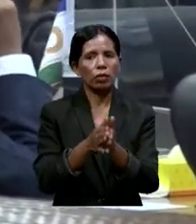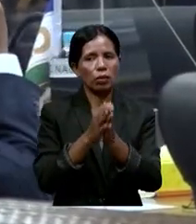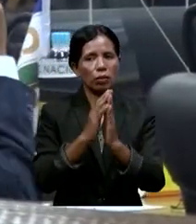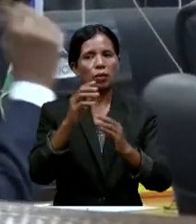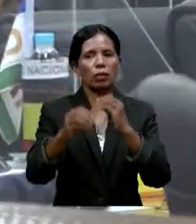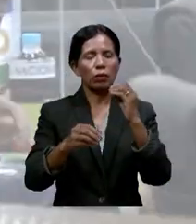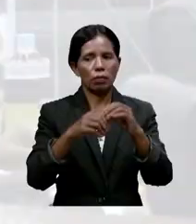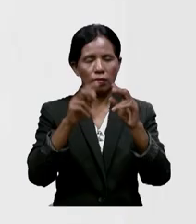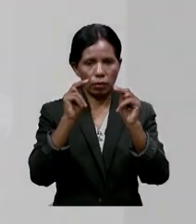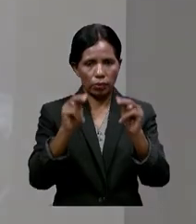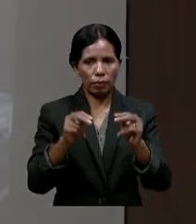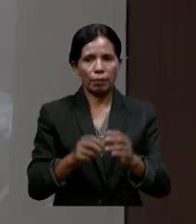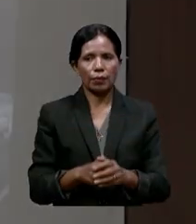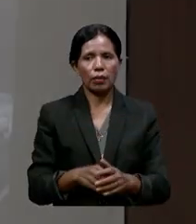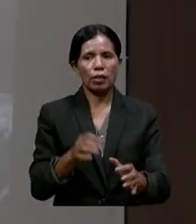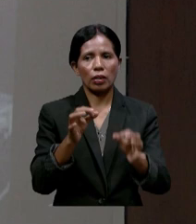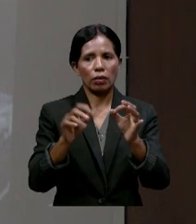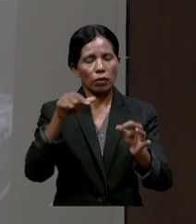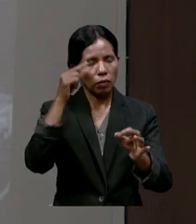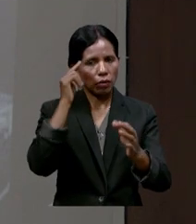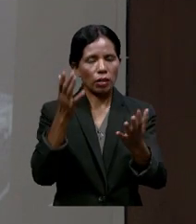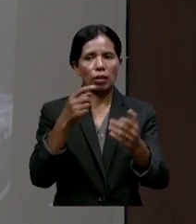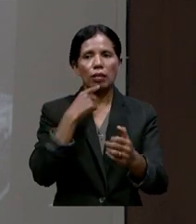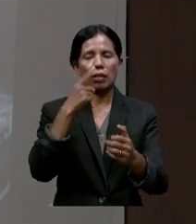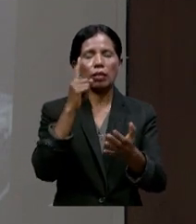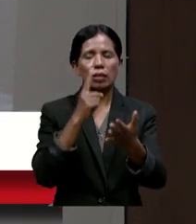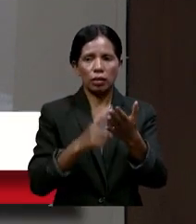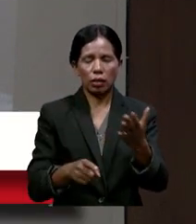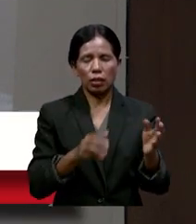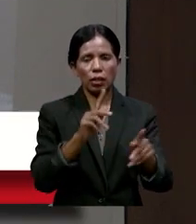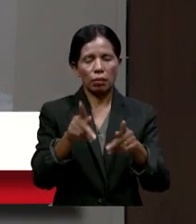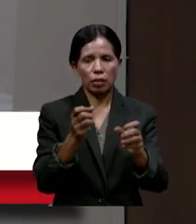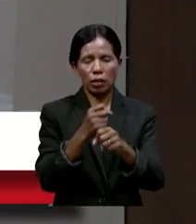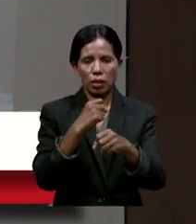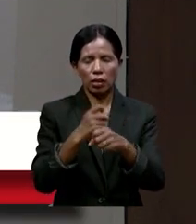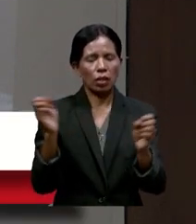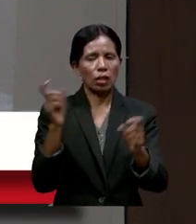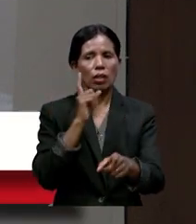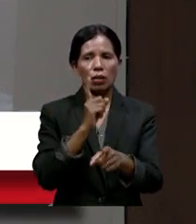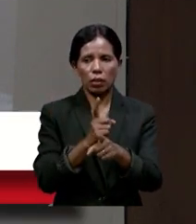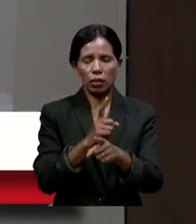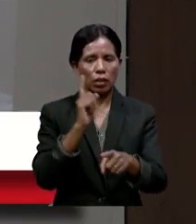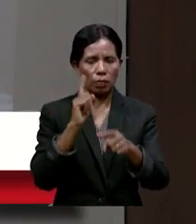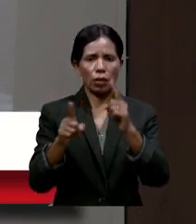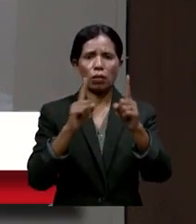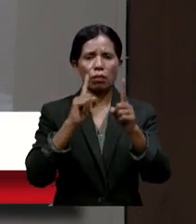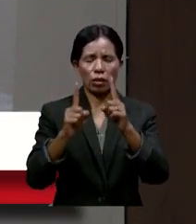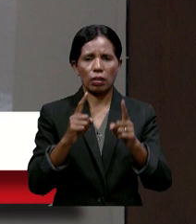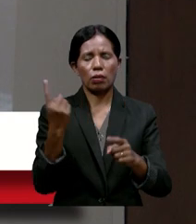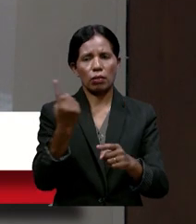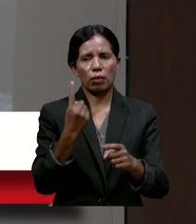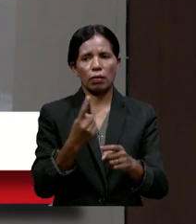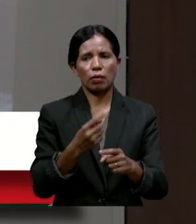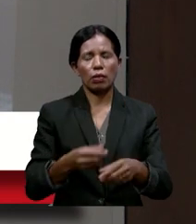ba necesidade. Se governo hakara katete dian katak saida mag importador sir halo nila los, labele kulia de